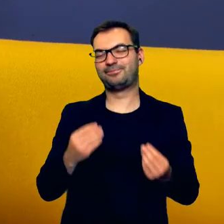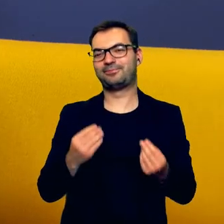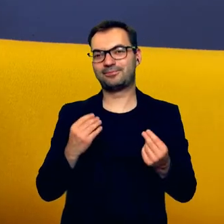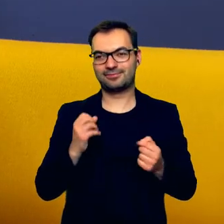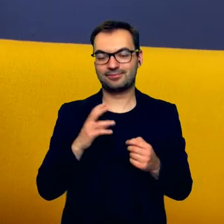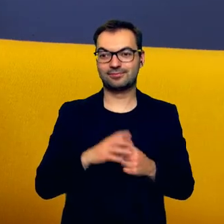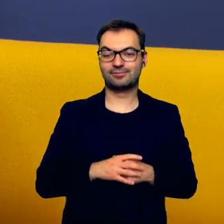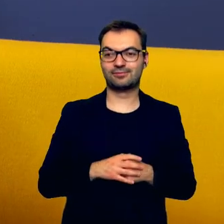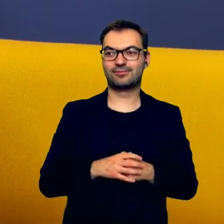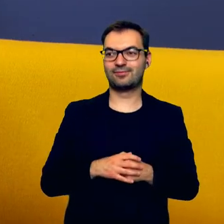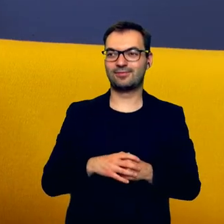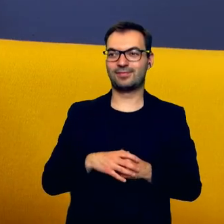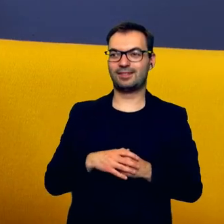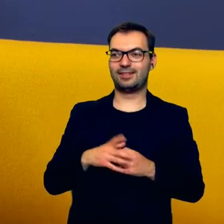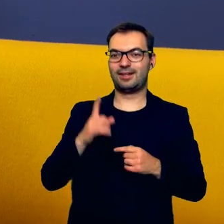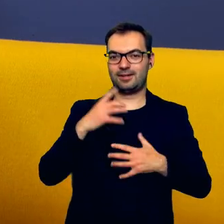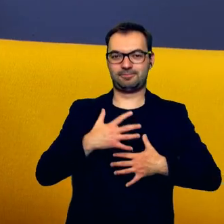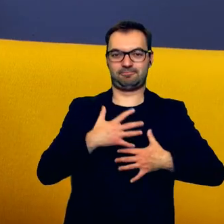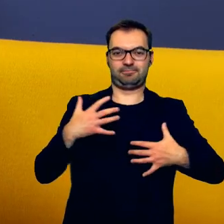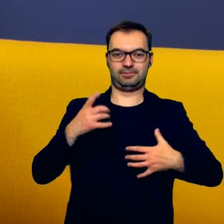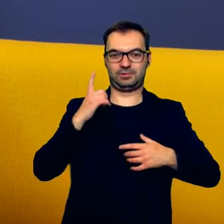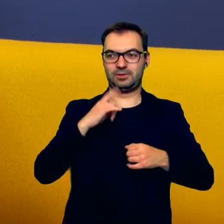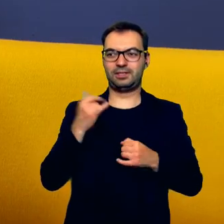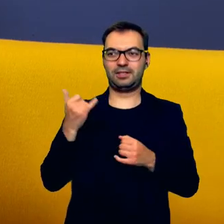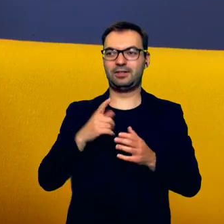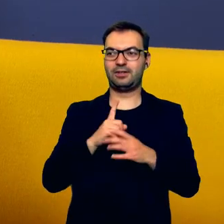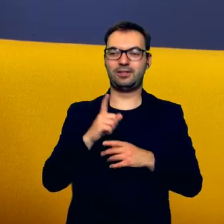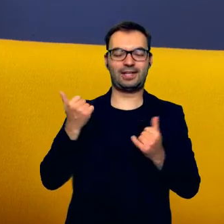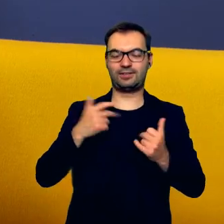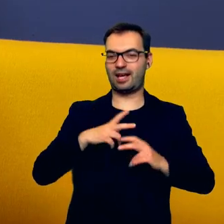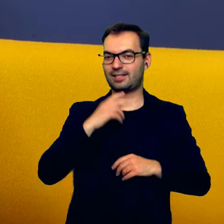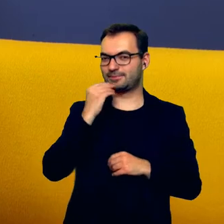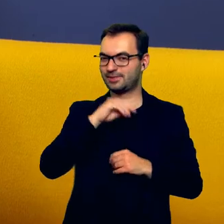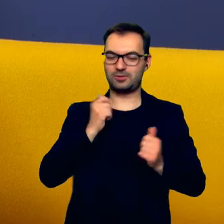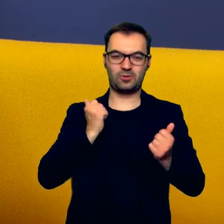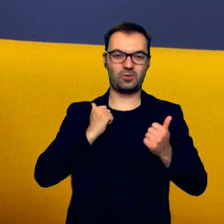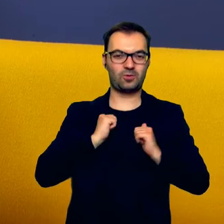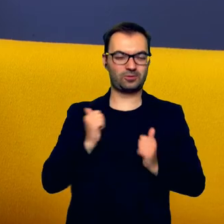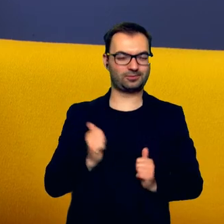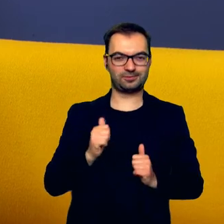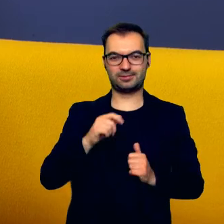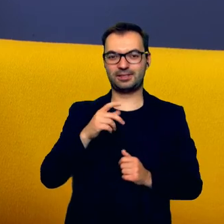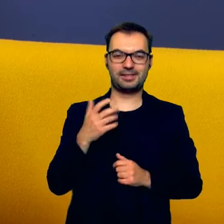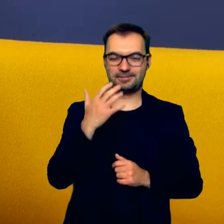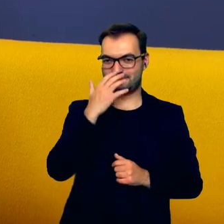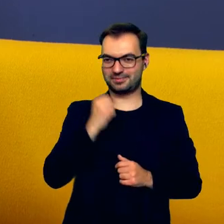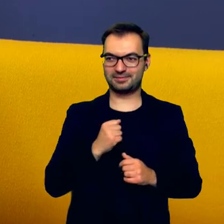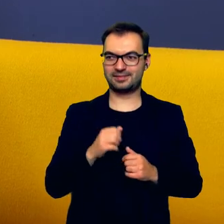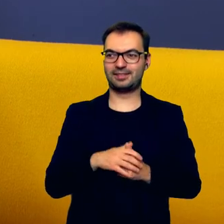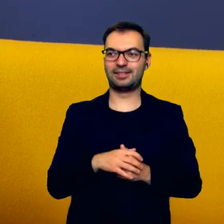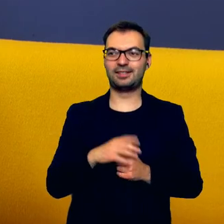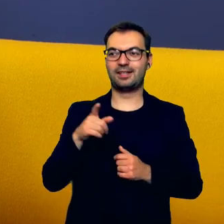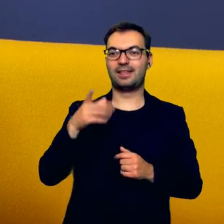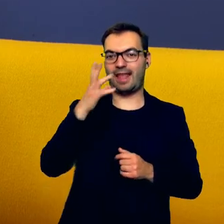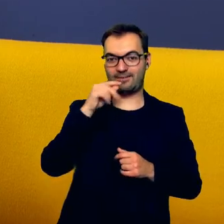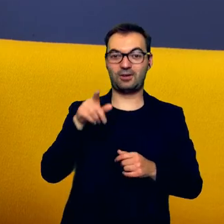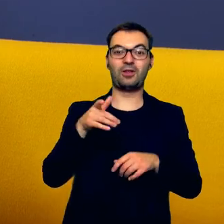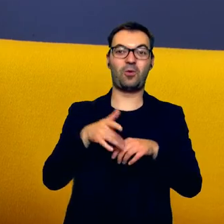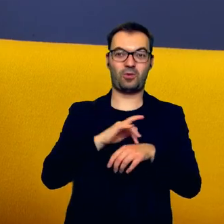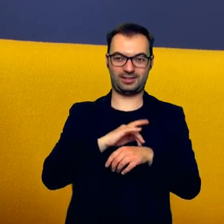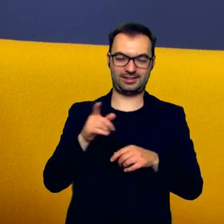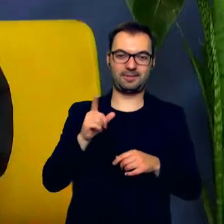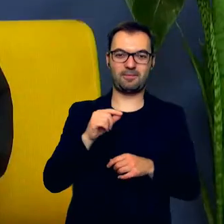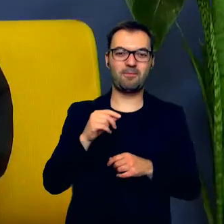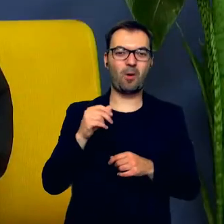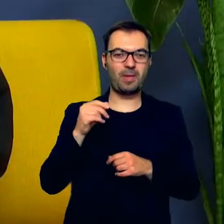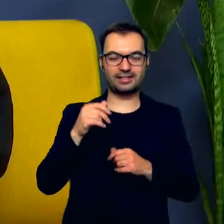jest niezwykły. Tego zwalistego, potężnego chłopa, który chodzi w świetnych, skrojonych garniturach, Telly Savalas. Tak wygląda Popielski. Ale